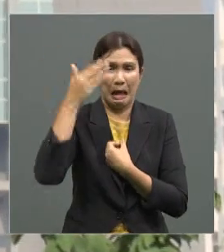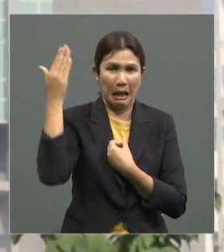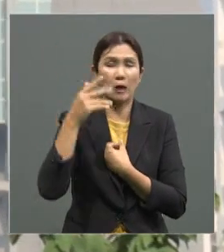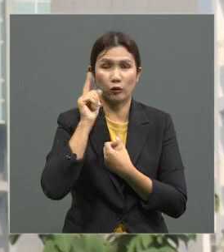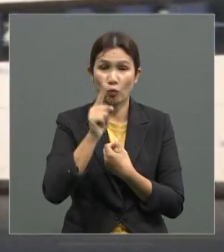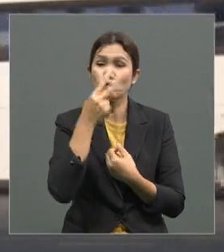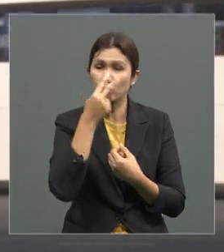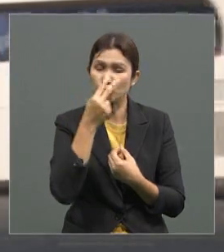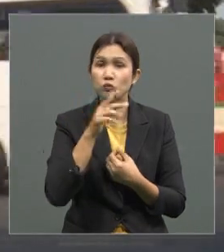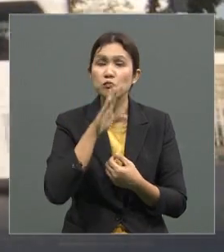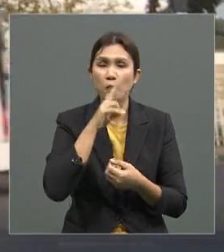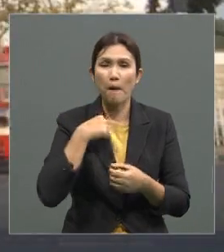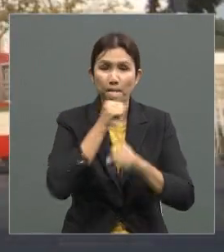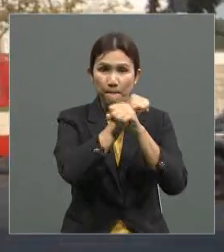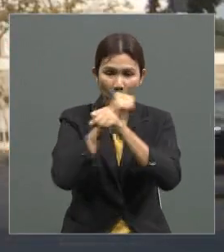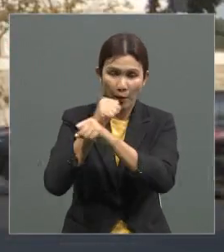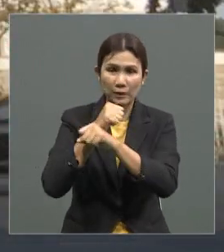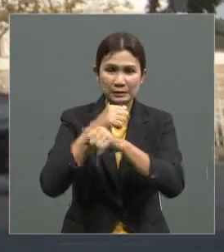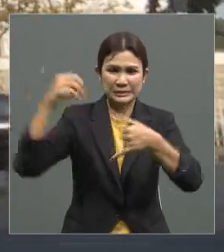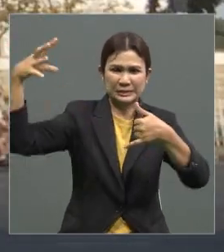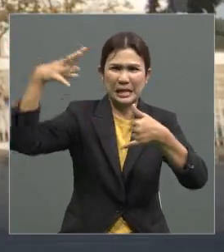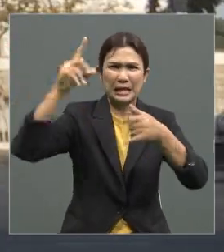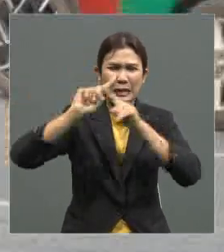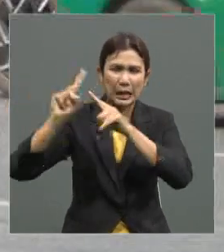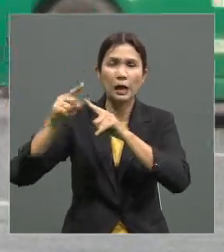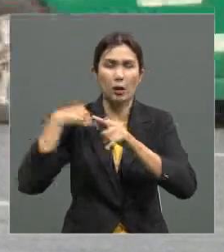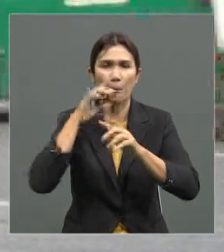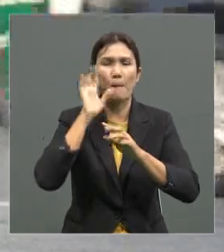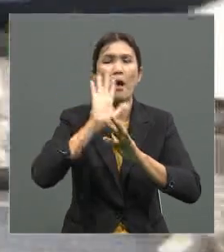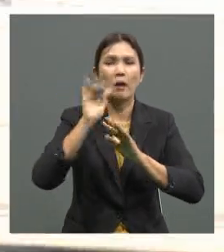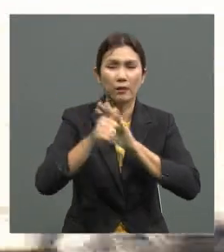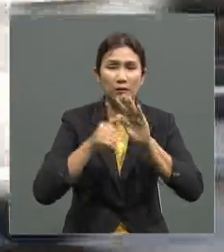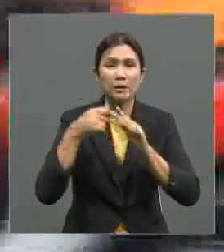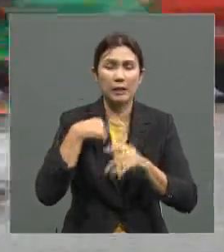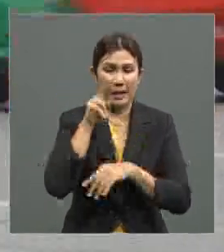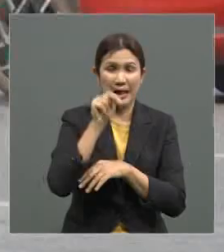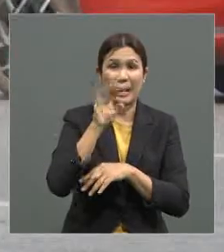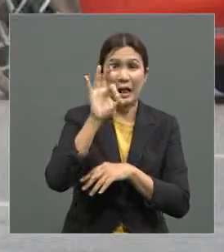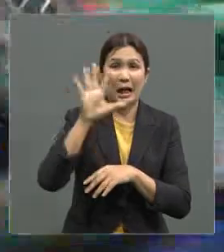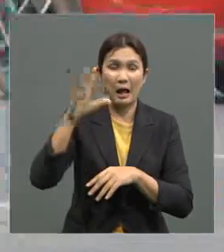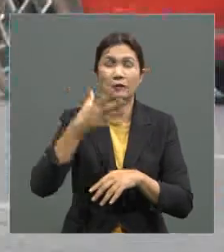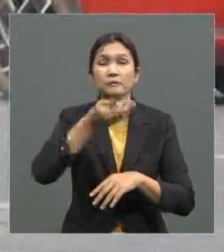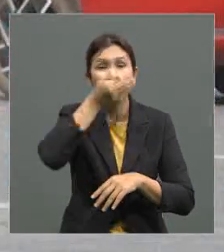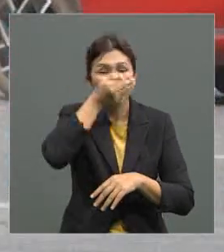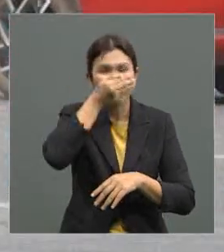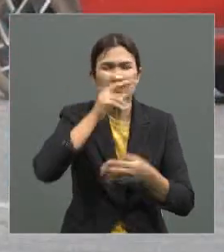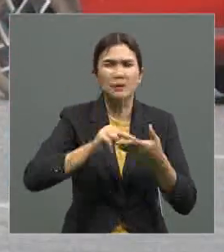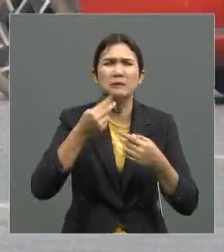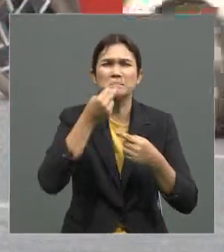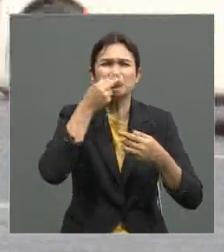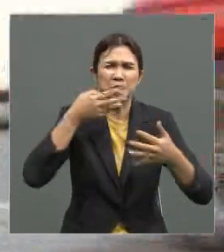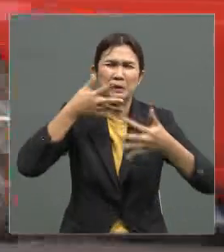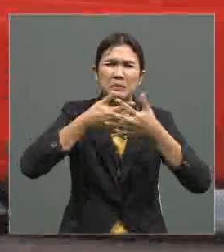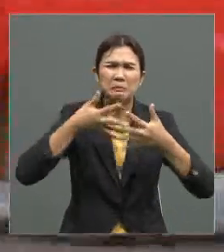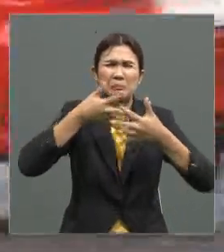งนี้ถ้าเกิดว่าหลีกเลี่ยงได้กลางแจ้งก็หลีกเลี่ยงกันสักนิดนึงนะคะ N95 เข้าใจอยู่แหละพอเราใส่ไปแล้วเนี่ยมันก็หายใจลำบากเนาะ